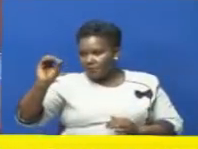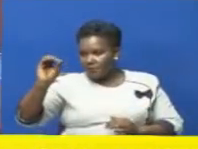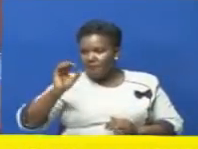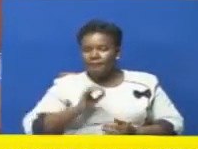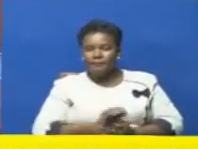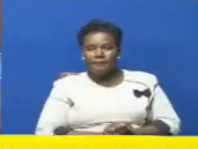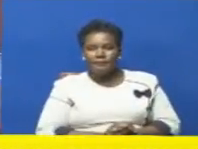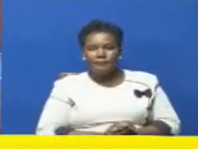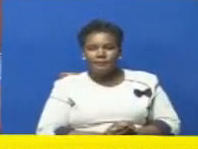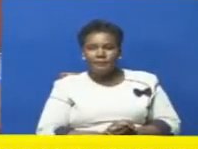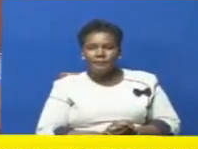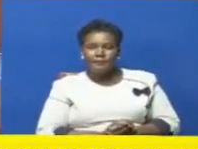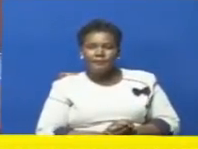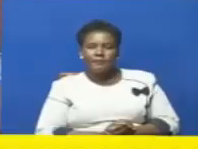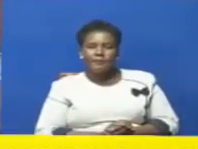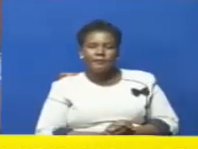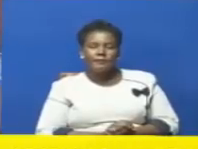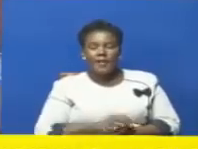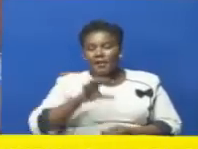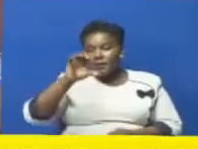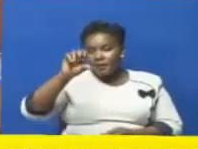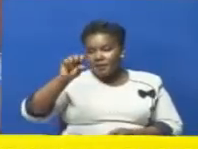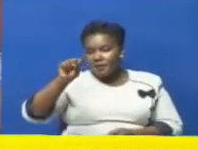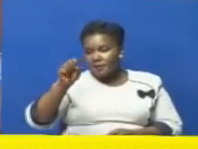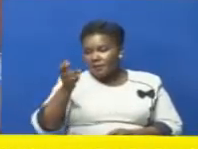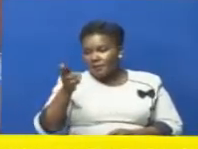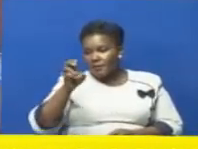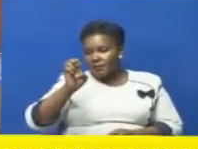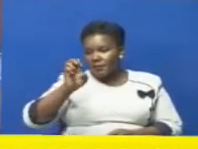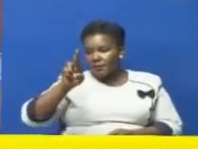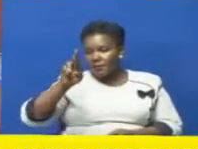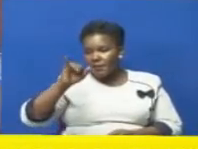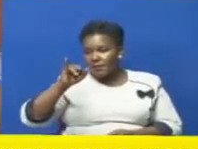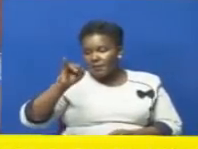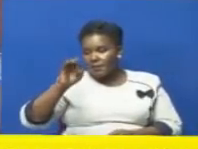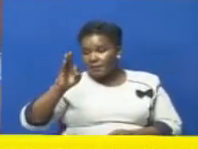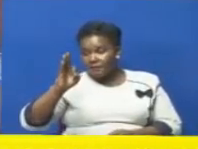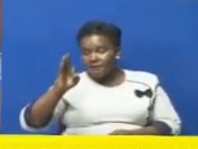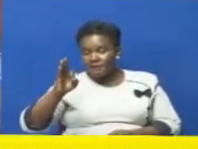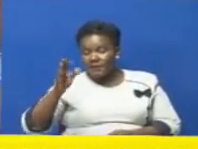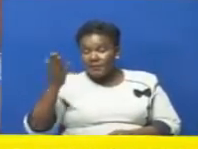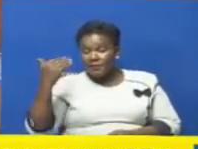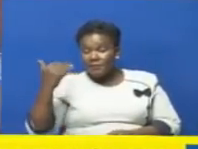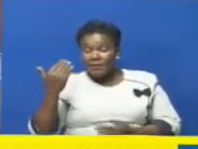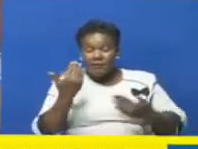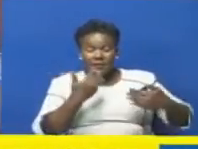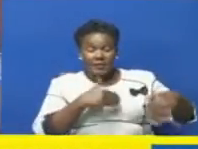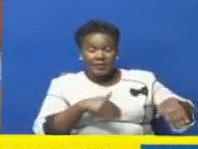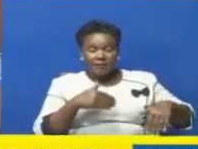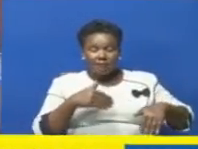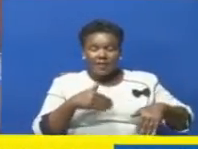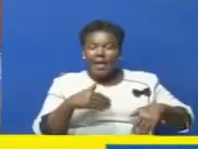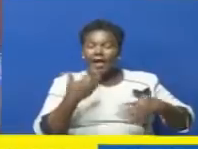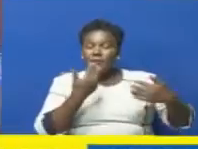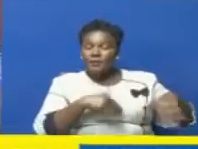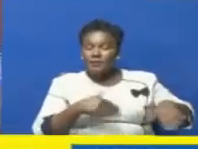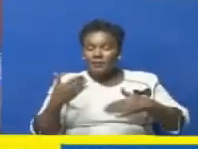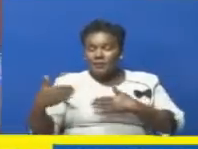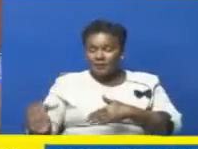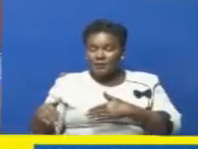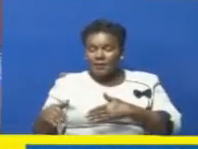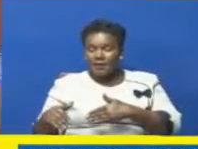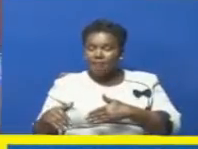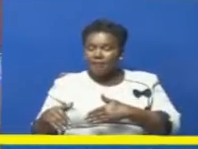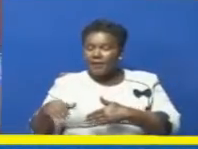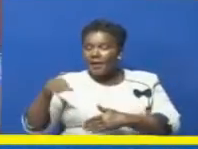1-0. FC Sheriff ndio ambayo alikuwa Peter Banda anamoneza. Basi sasa hivi